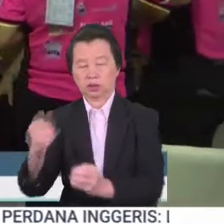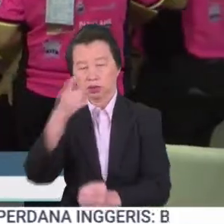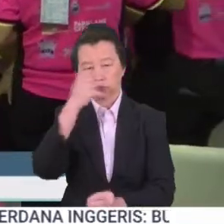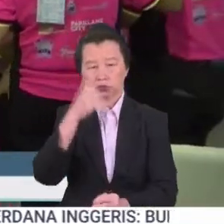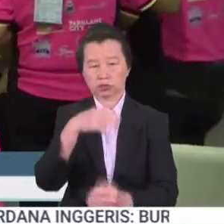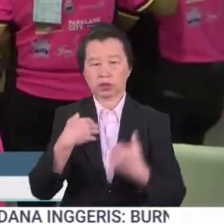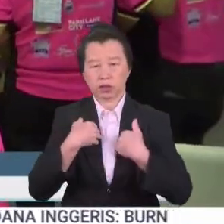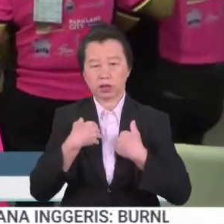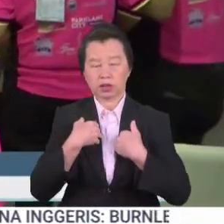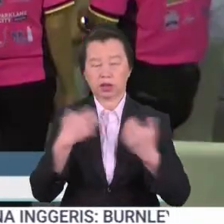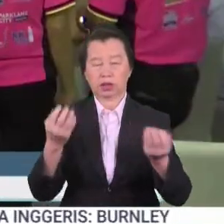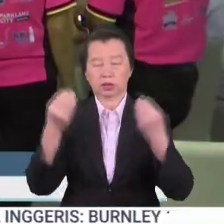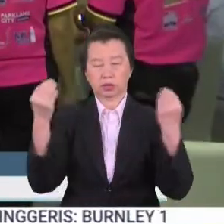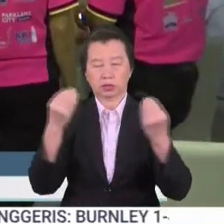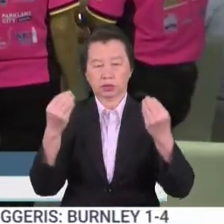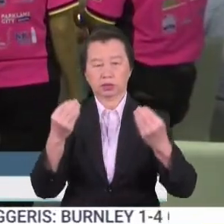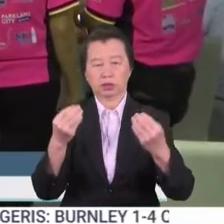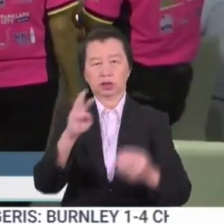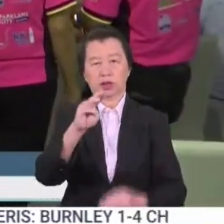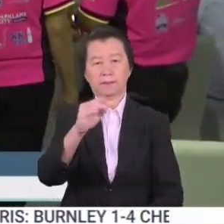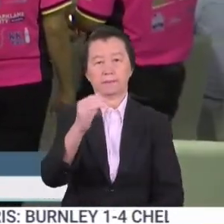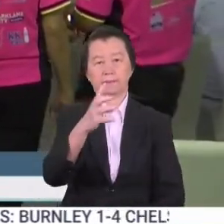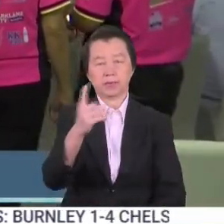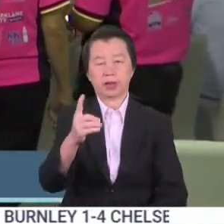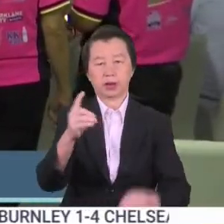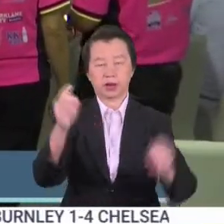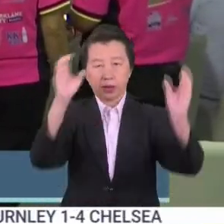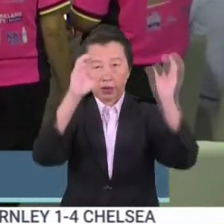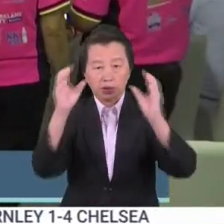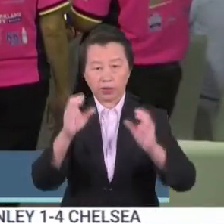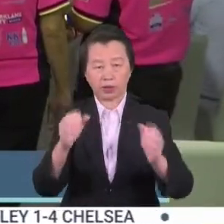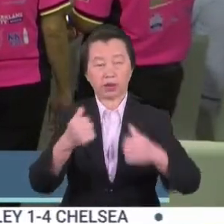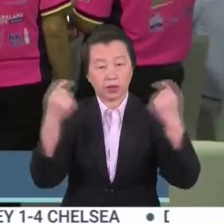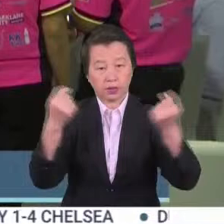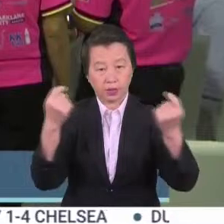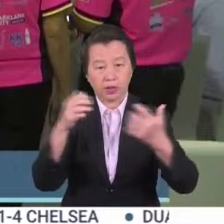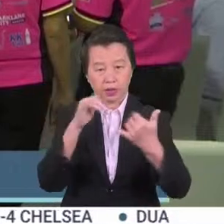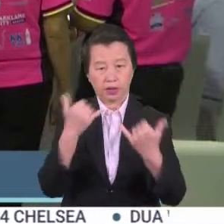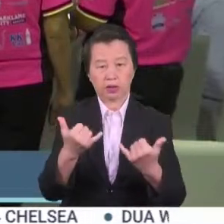oran fesal to is